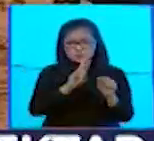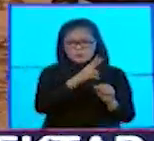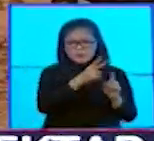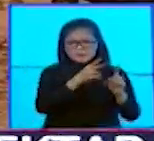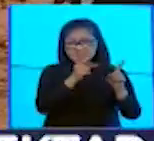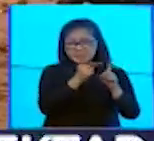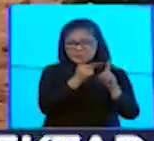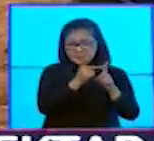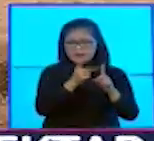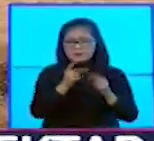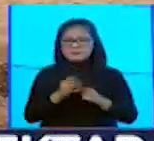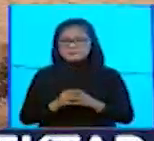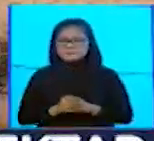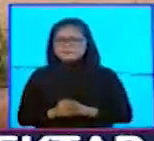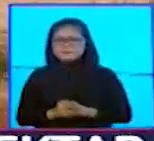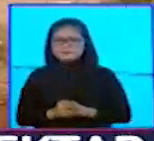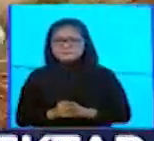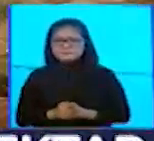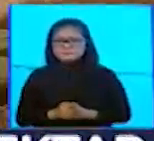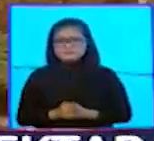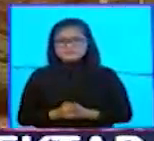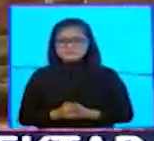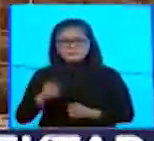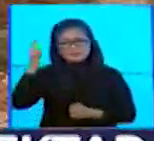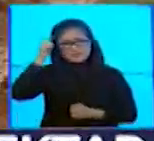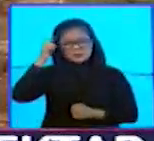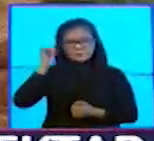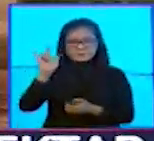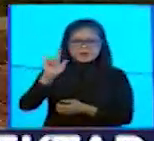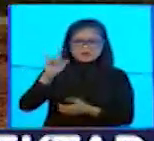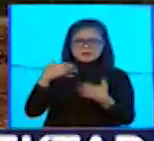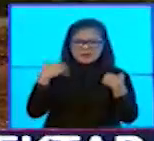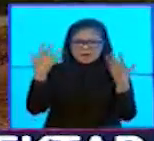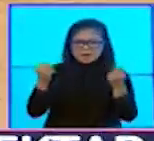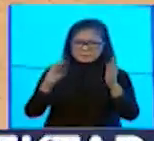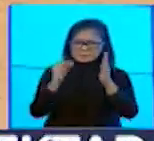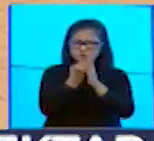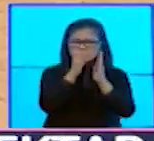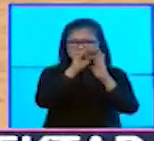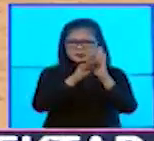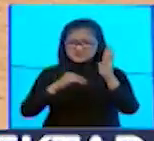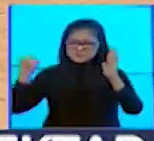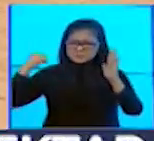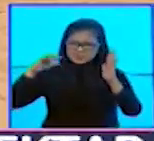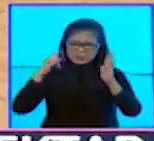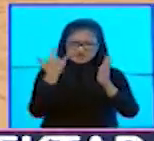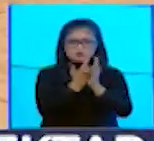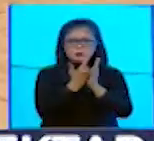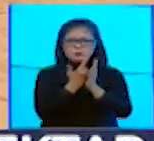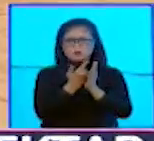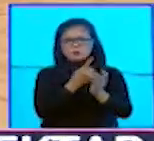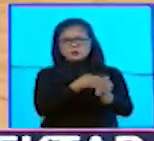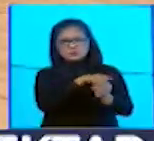Pemkot Bekasi. Pemkot Bekasi mengimbau agar warga tetap taat protokol kesehatan dan mengikuti program vaksinasi untuk membentuk